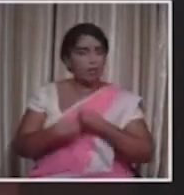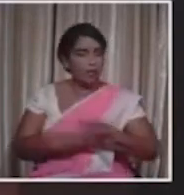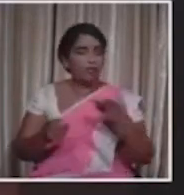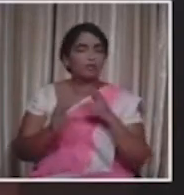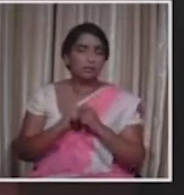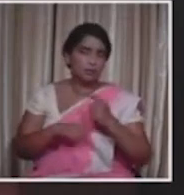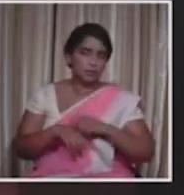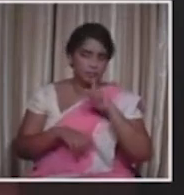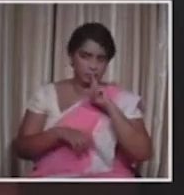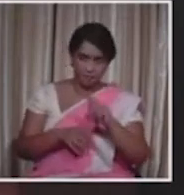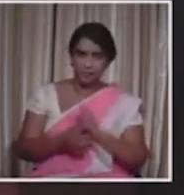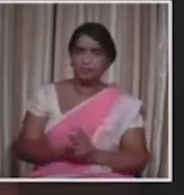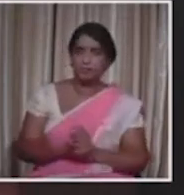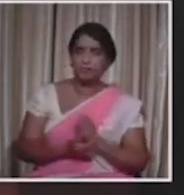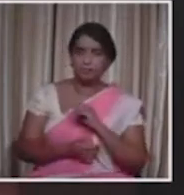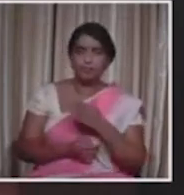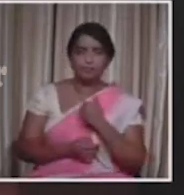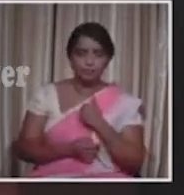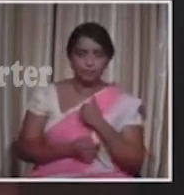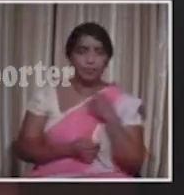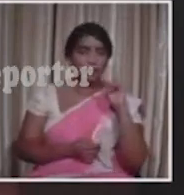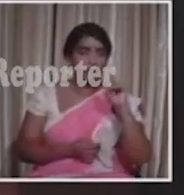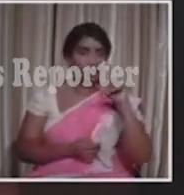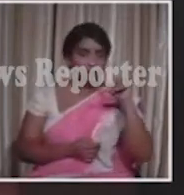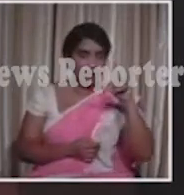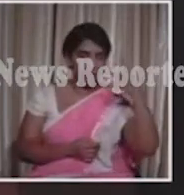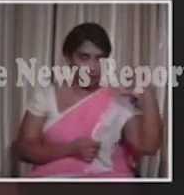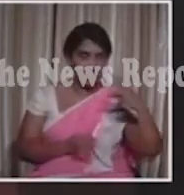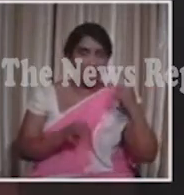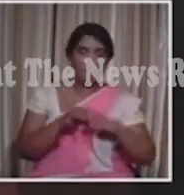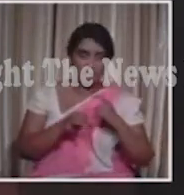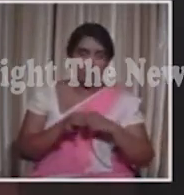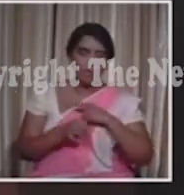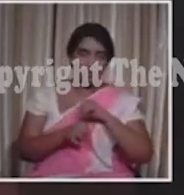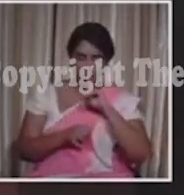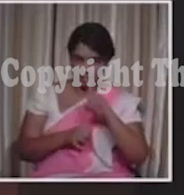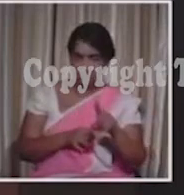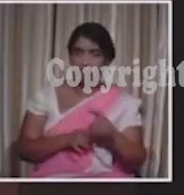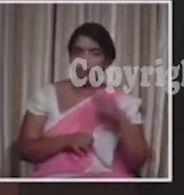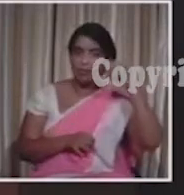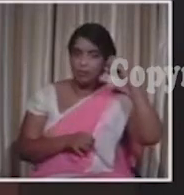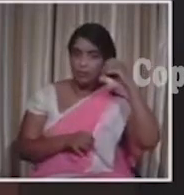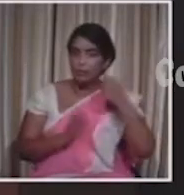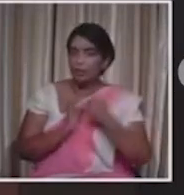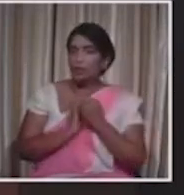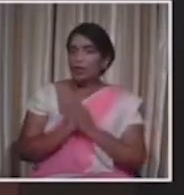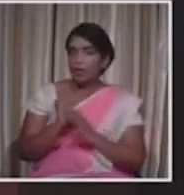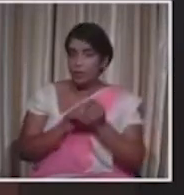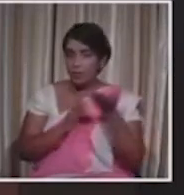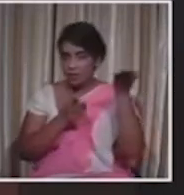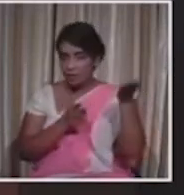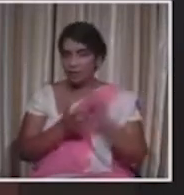මේ අවස්ථාවේ කියන්නට ඕන. ඒ නිසා මගේ මේ 27 ප්‍රශ්නෙන් පස්සේ මම ඉල්ලීමක් කරනවා විදුලි බල ගරු අපතිතුමත් ඉන්න